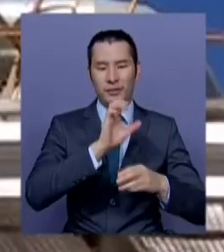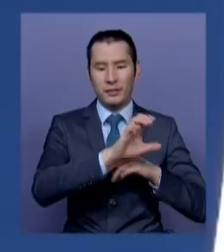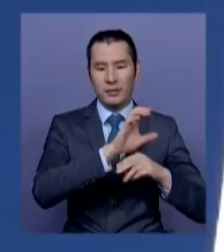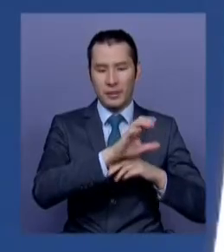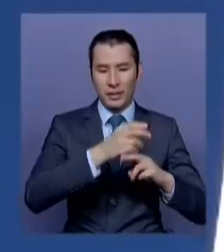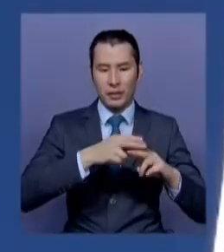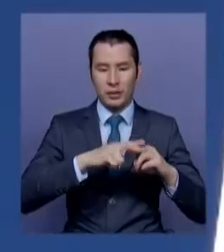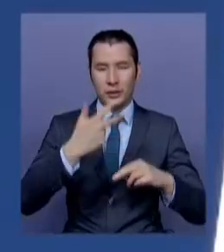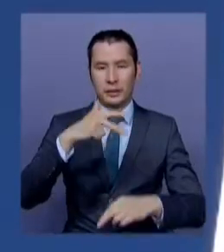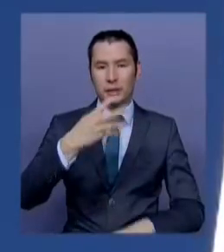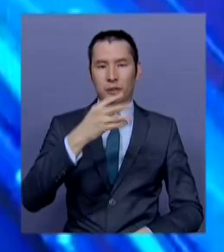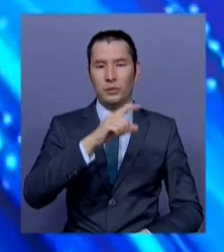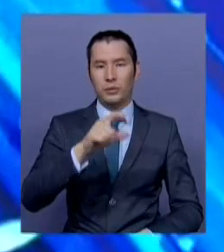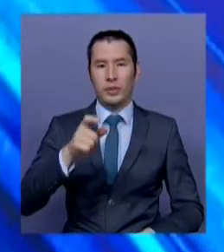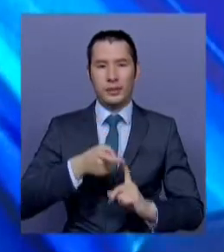тіркелгенін айтты.